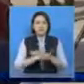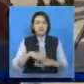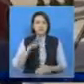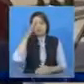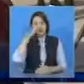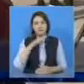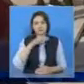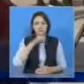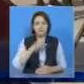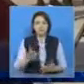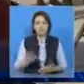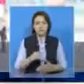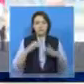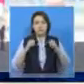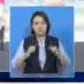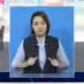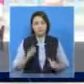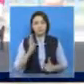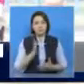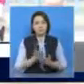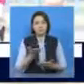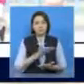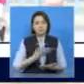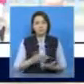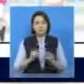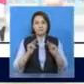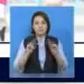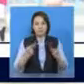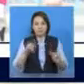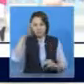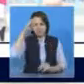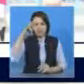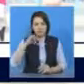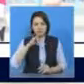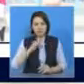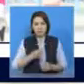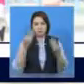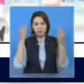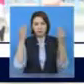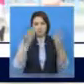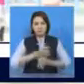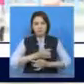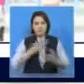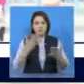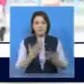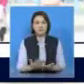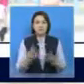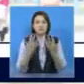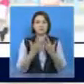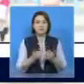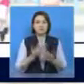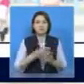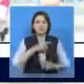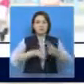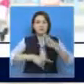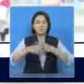болсын, ел жұрт аман болсын. Бүгін біз үшін, барша қазақстандық үшін ұлы күн, ұлы мереке. Бұл сан мыңдаған ұрпақ